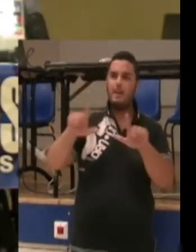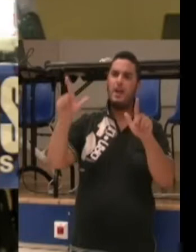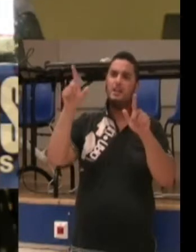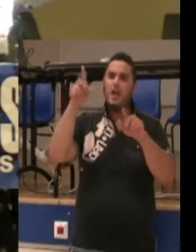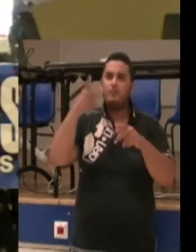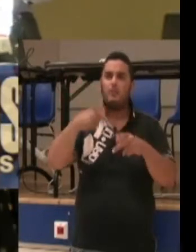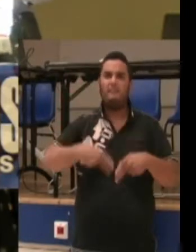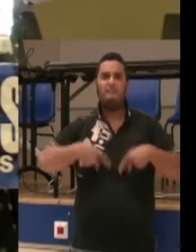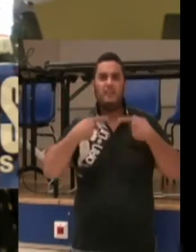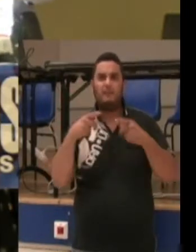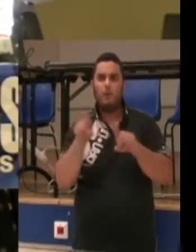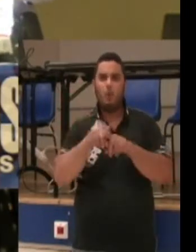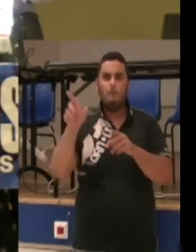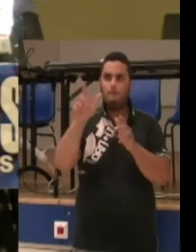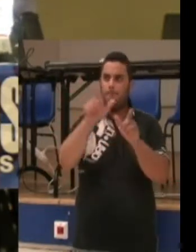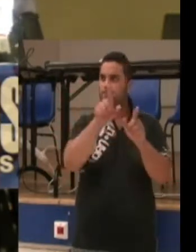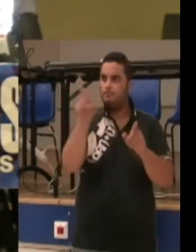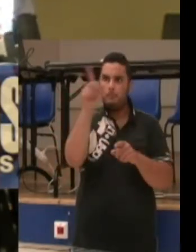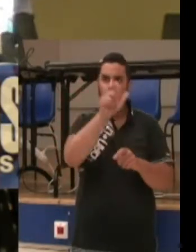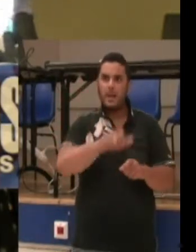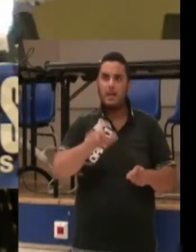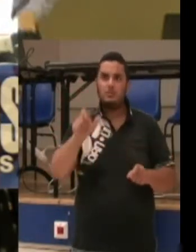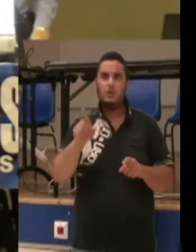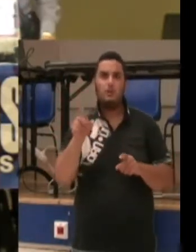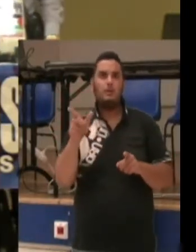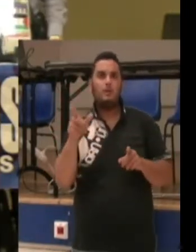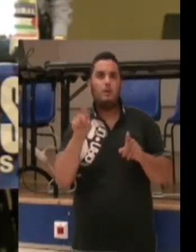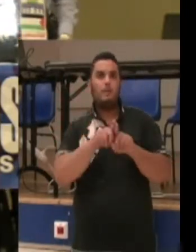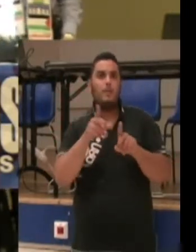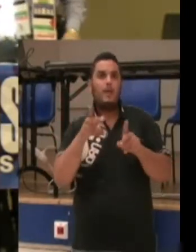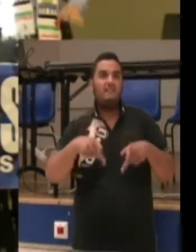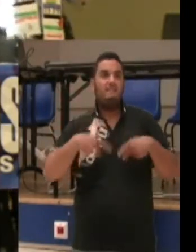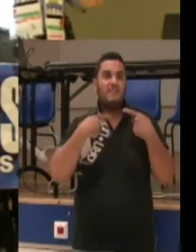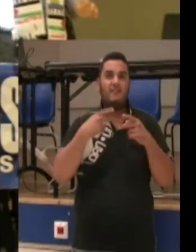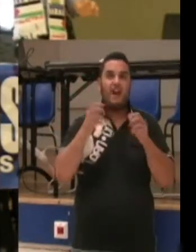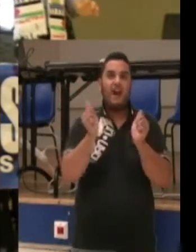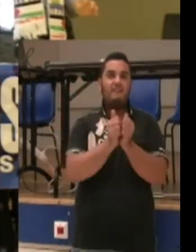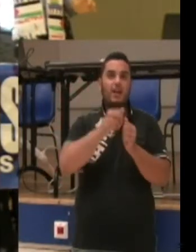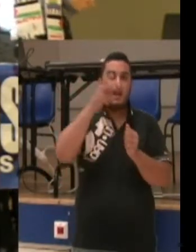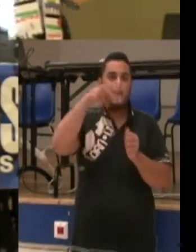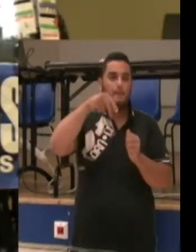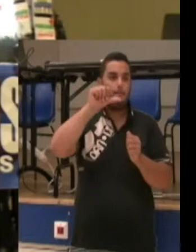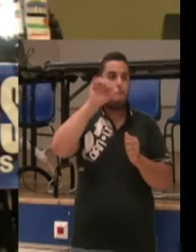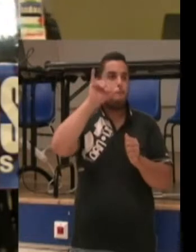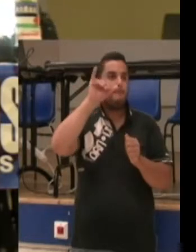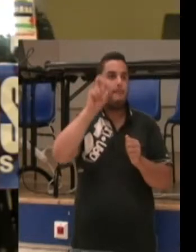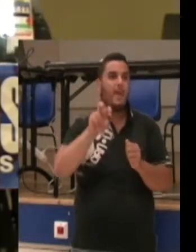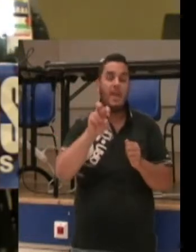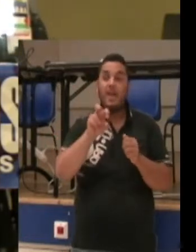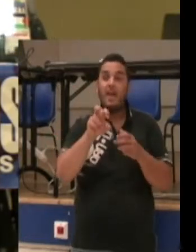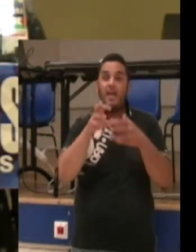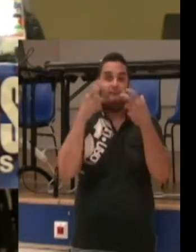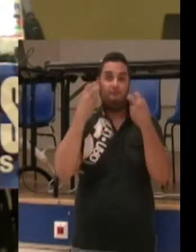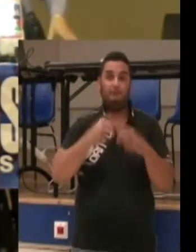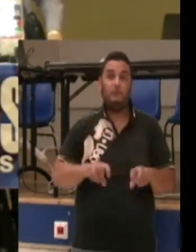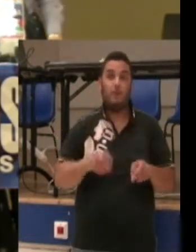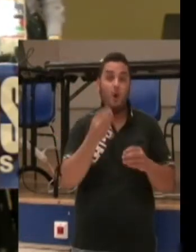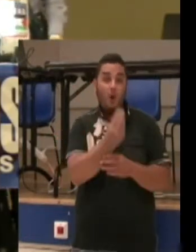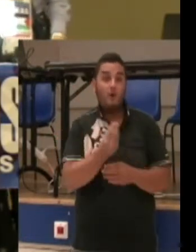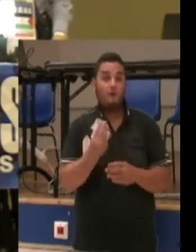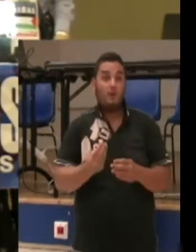de vivre la paix. Leurs enfants ne trouvent pas même pas un terrain de